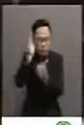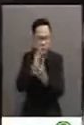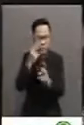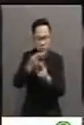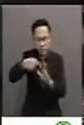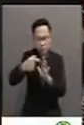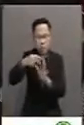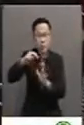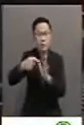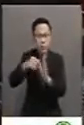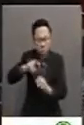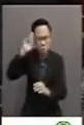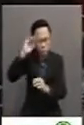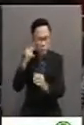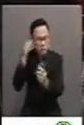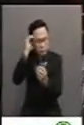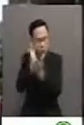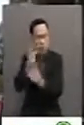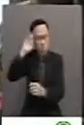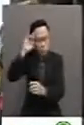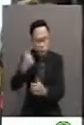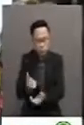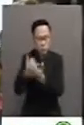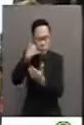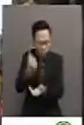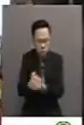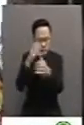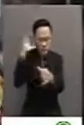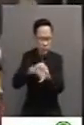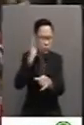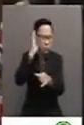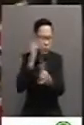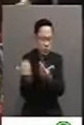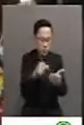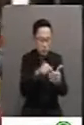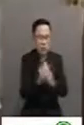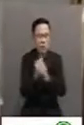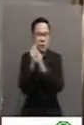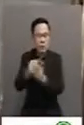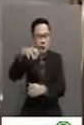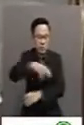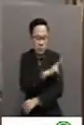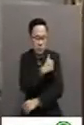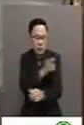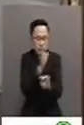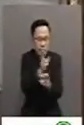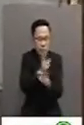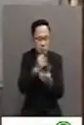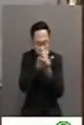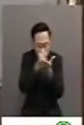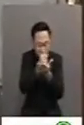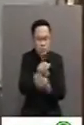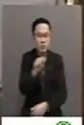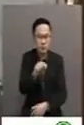ให้มาช่วยรับลูกชายก็คือนายภวดลภูมิศักดิ์อายุ33ปีให้มารับลูกนะคะเพื่อจะไปส่งที่ศูนย์บำบัดฟื้นฟูสมรรถภ